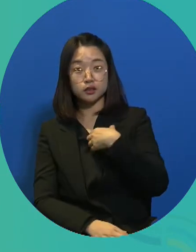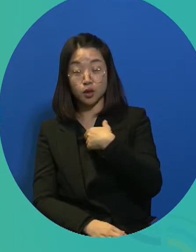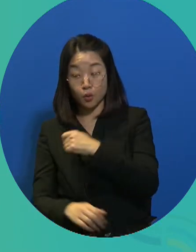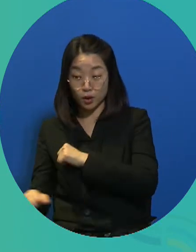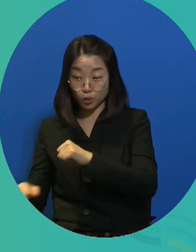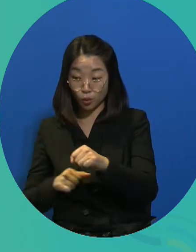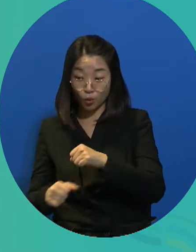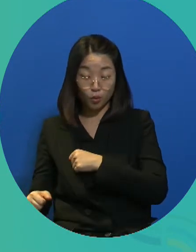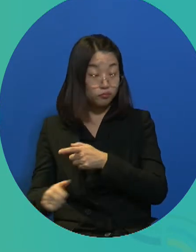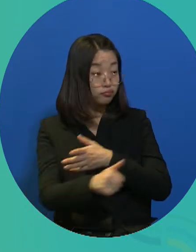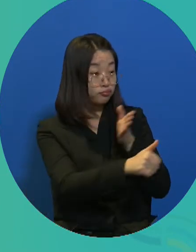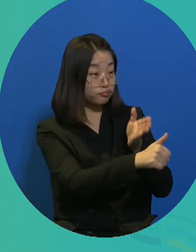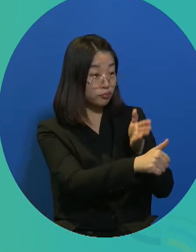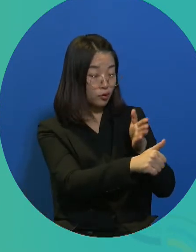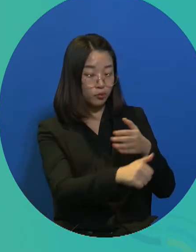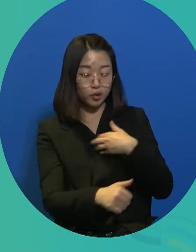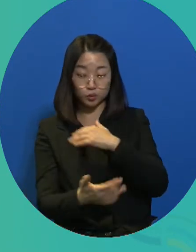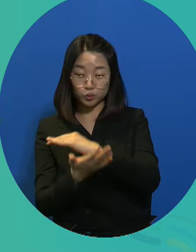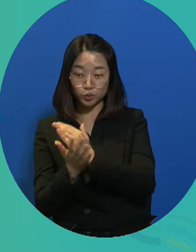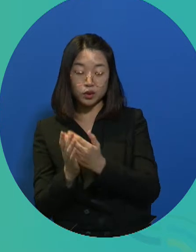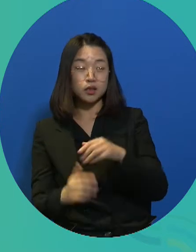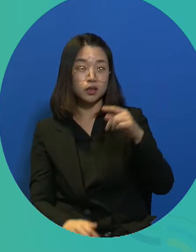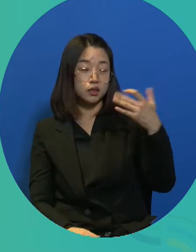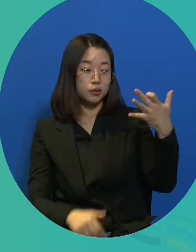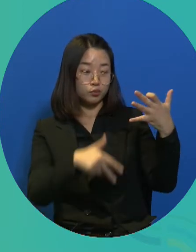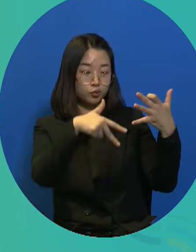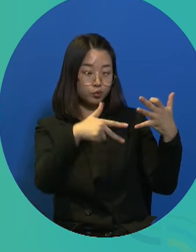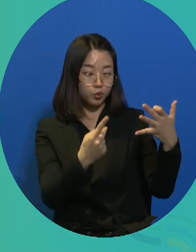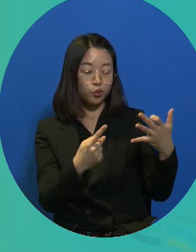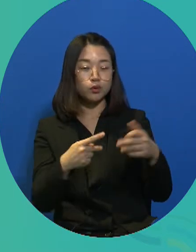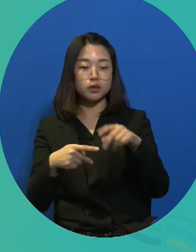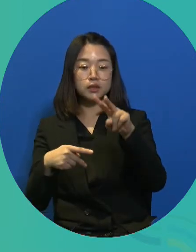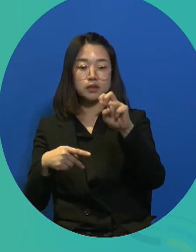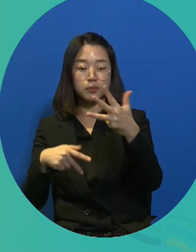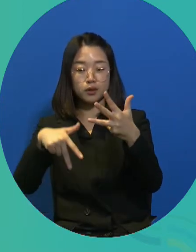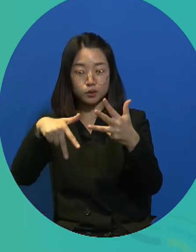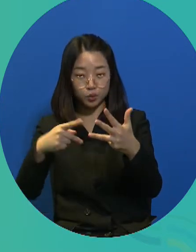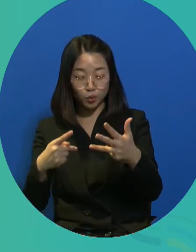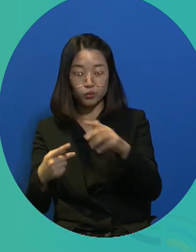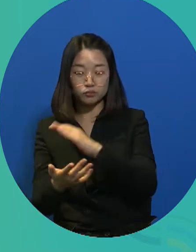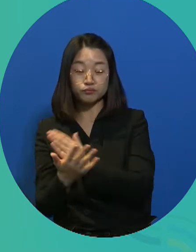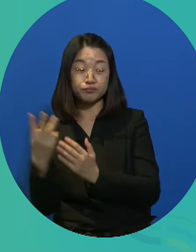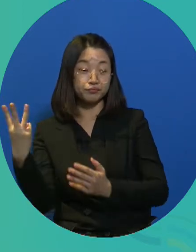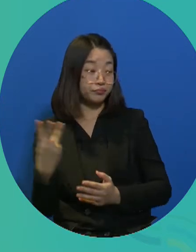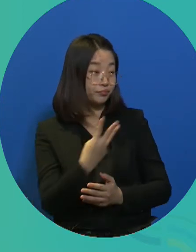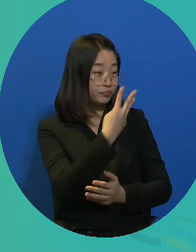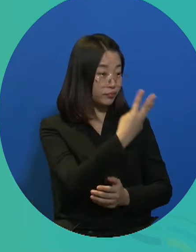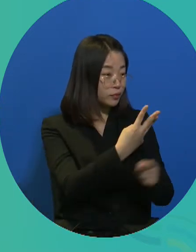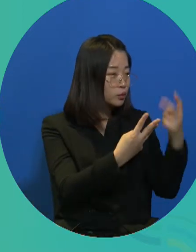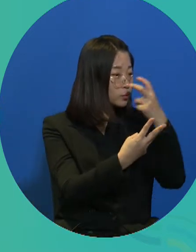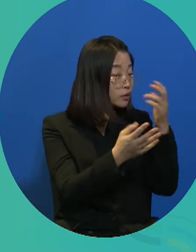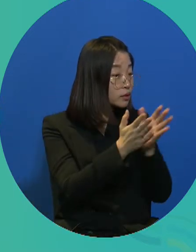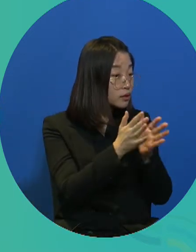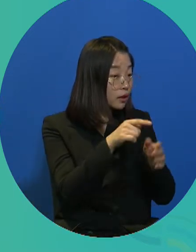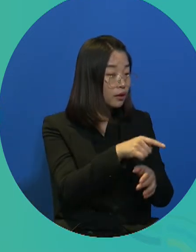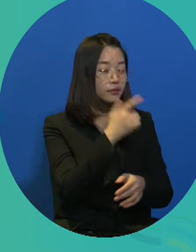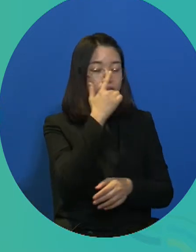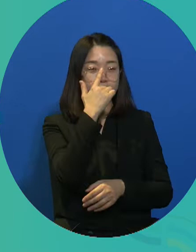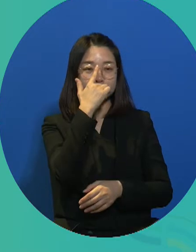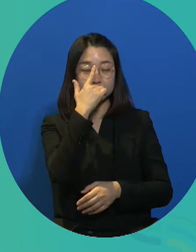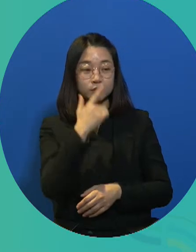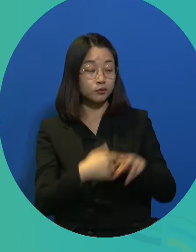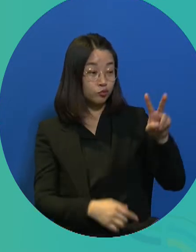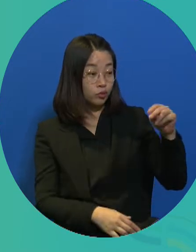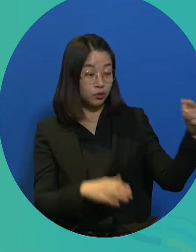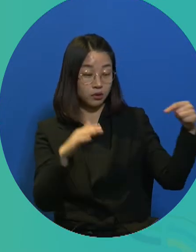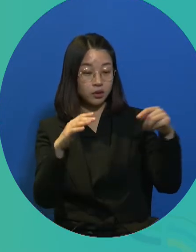CRPD의 19조, 27조, 28조에 해당하는 조사를 했습니다. UN 위원회 분들이 영국을 방문을